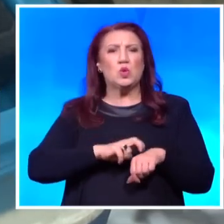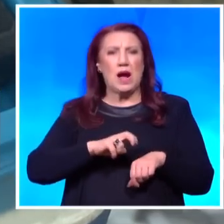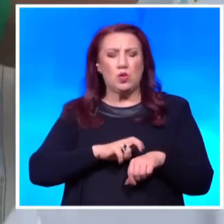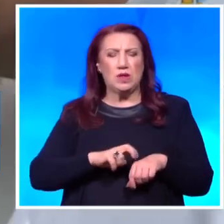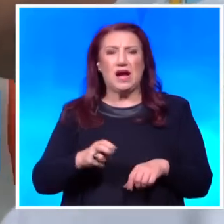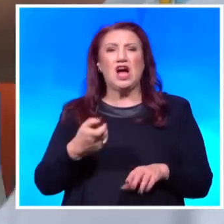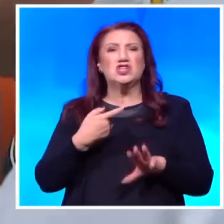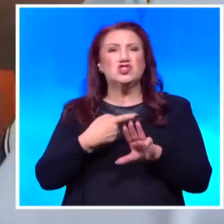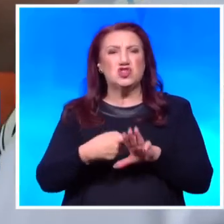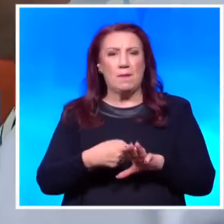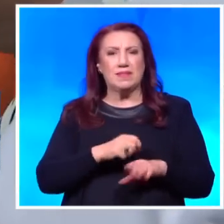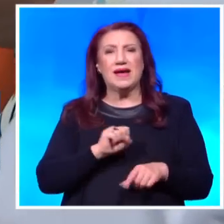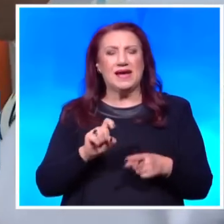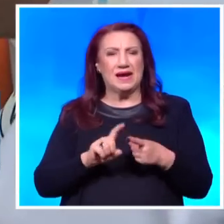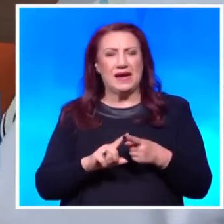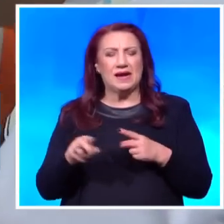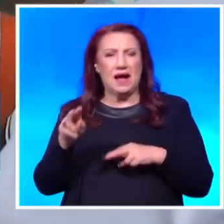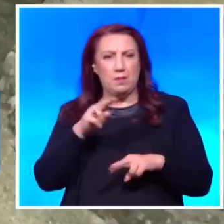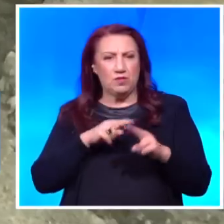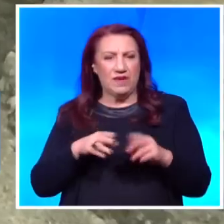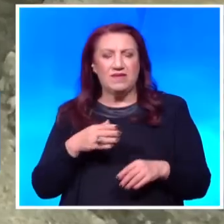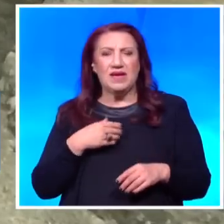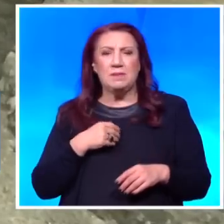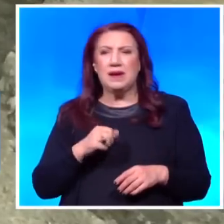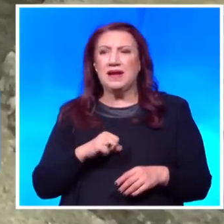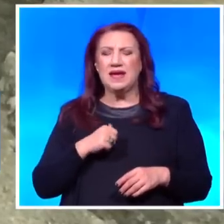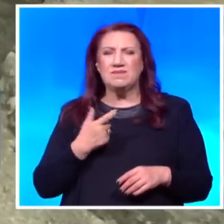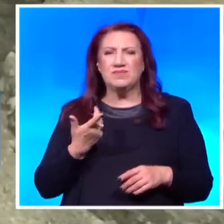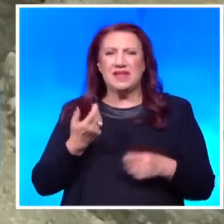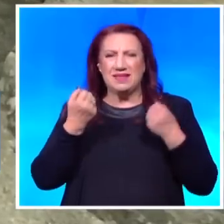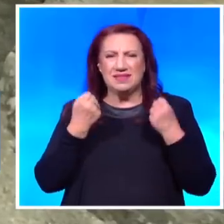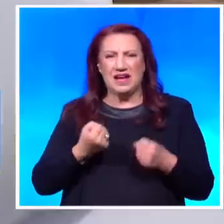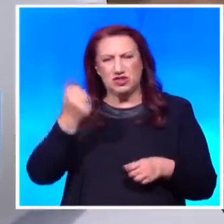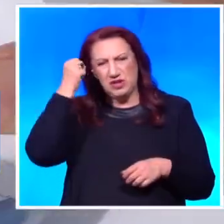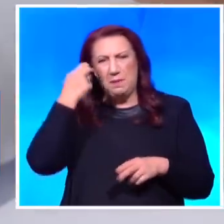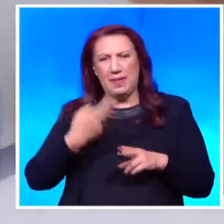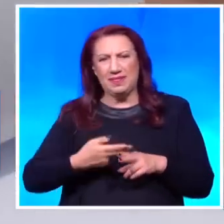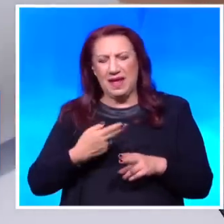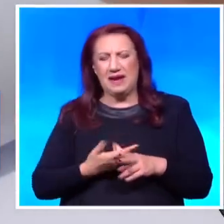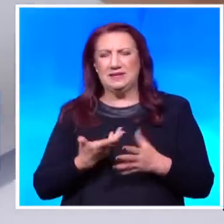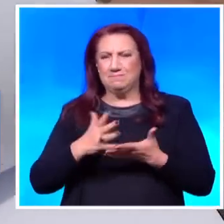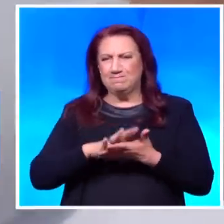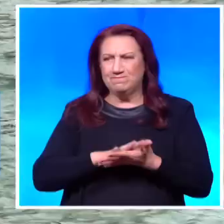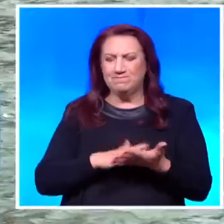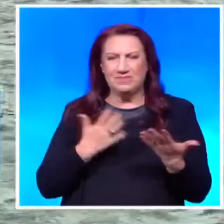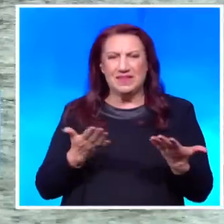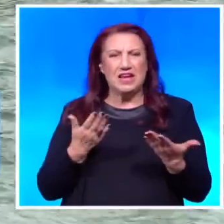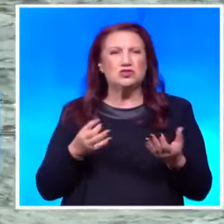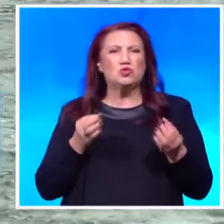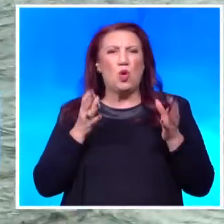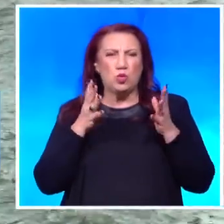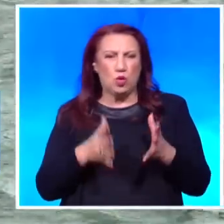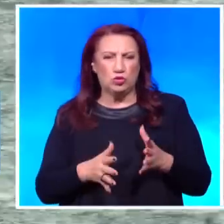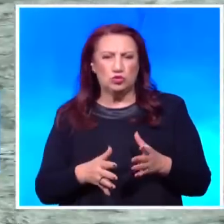Калиакра. Изследва се наличие на радиоактивни елементи, нефтени продукти, тежки метали и пестициди. Софтуерните модели показват предвижването